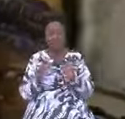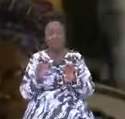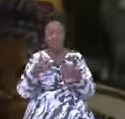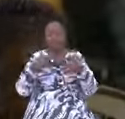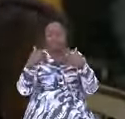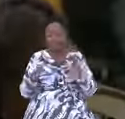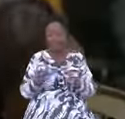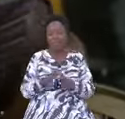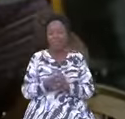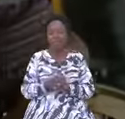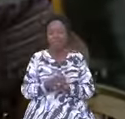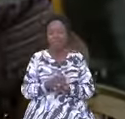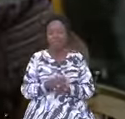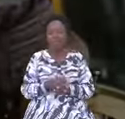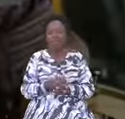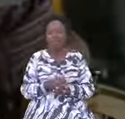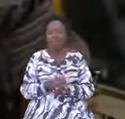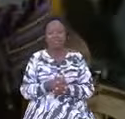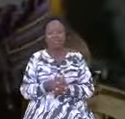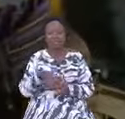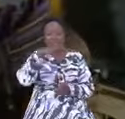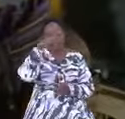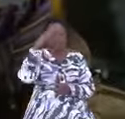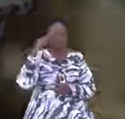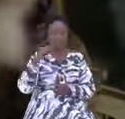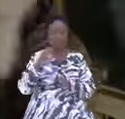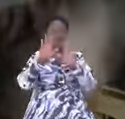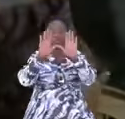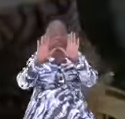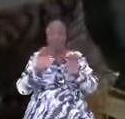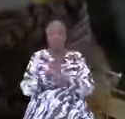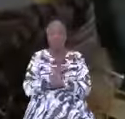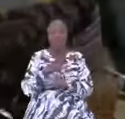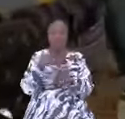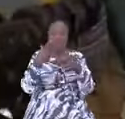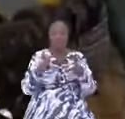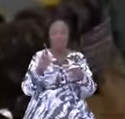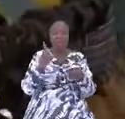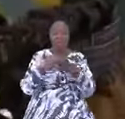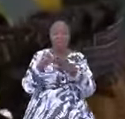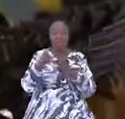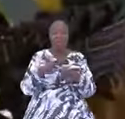les miracles viennent bientôt ses locaux et amène